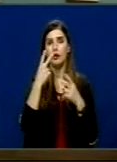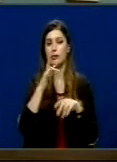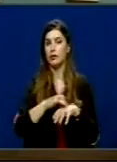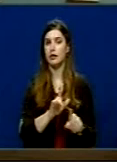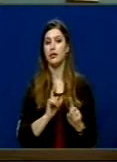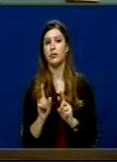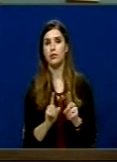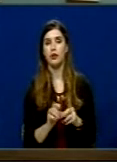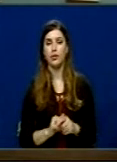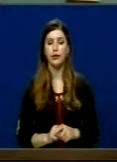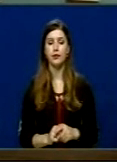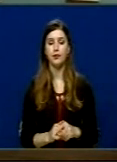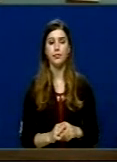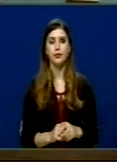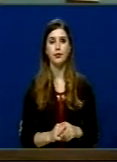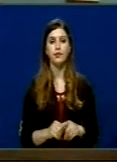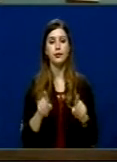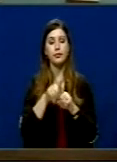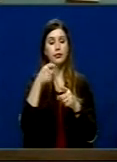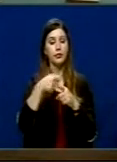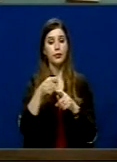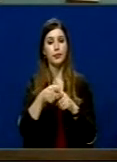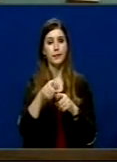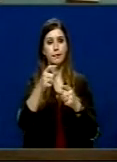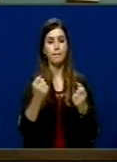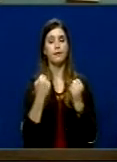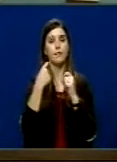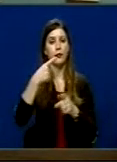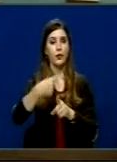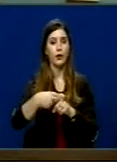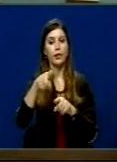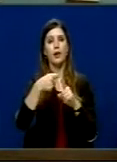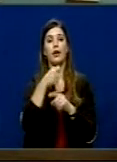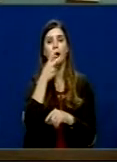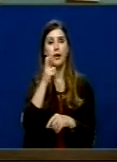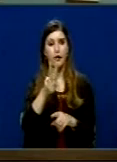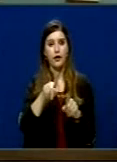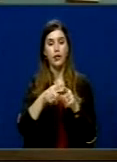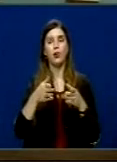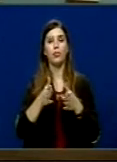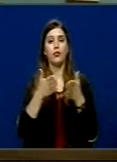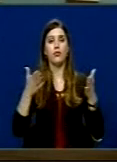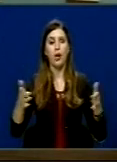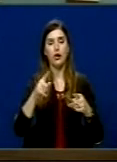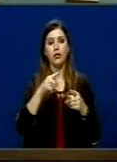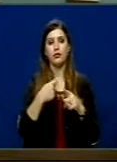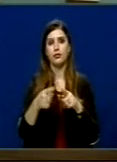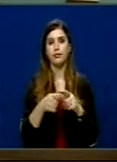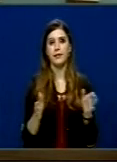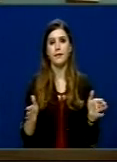drejtim. Pamundësia ndërtimit të udhkryqit në Kiev, për shkak të hapësirës pamjaftueshme për profilin e rrugës së zgjeruar, është edhe një nga